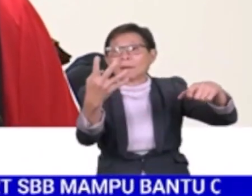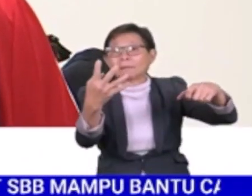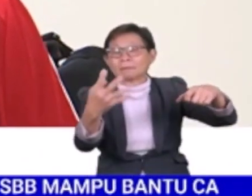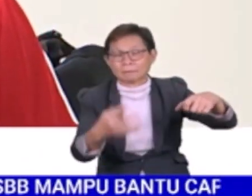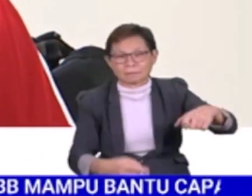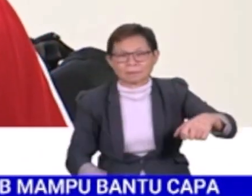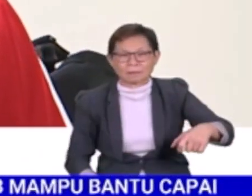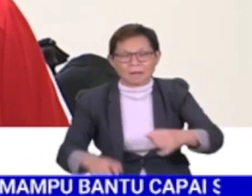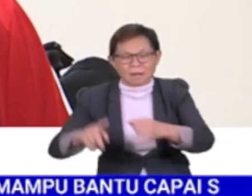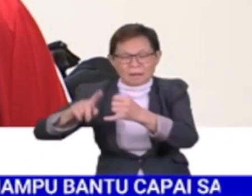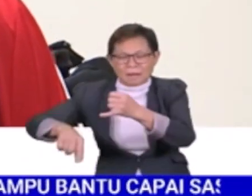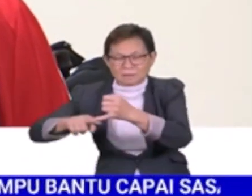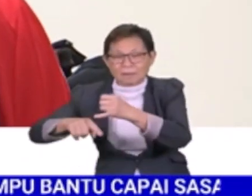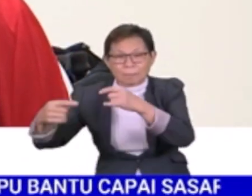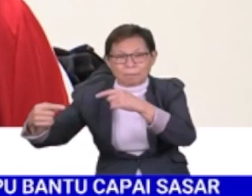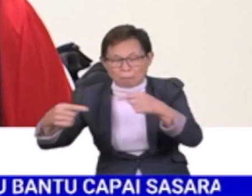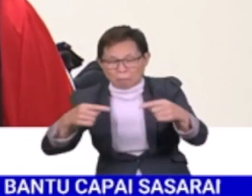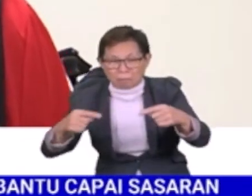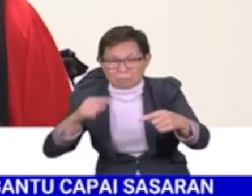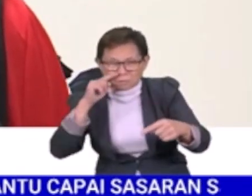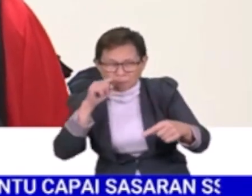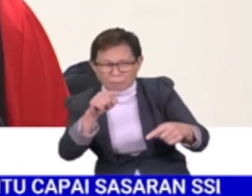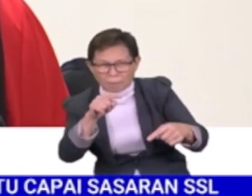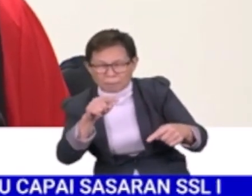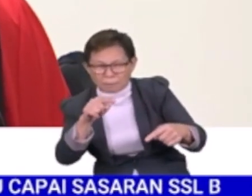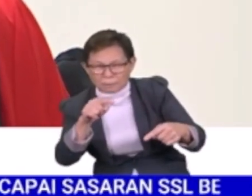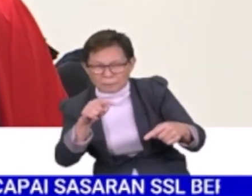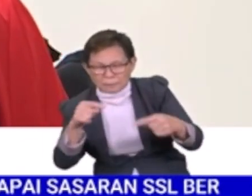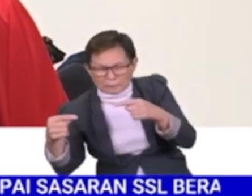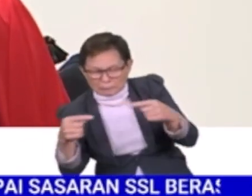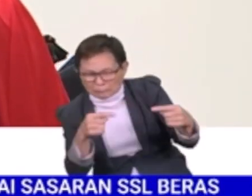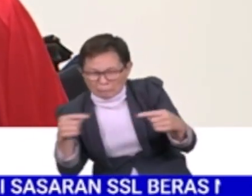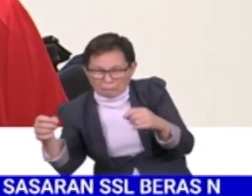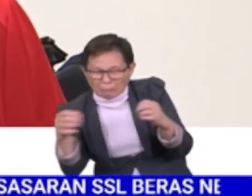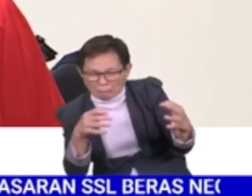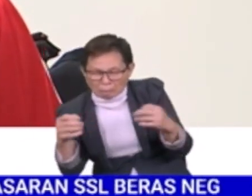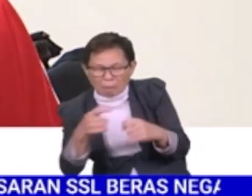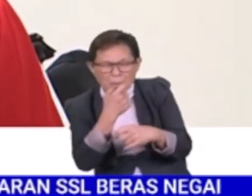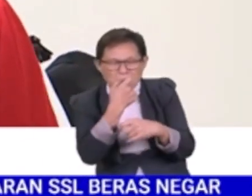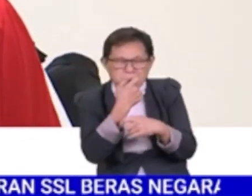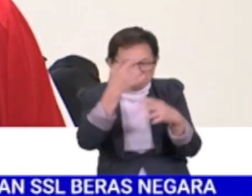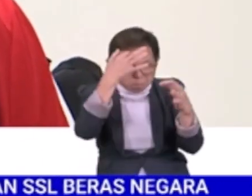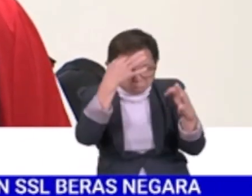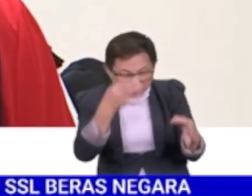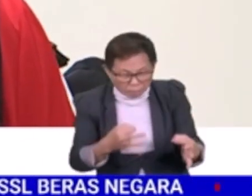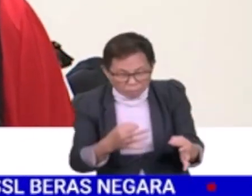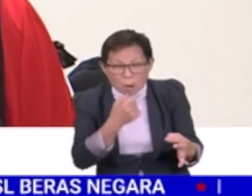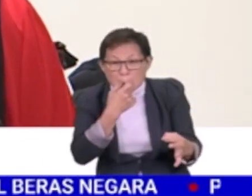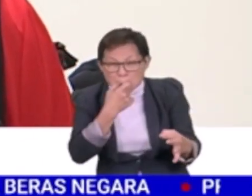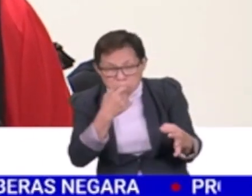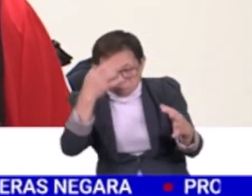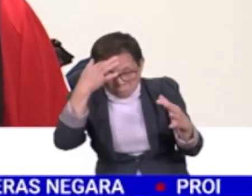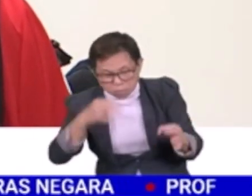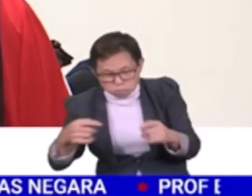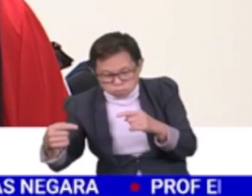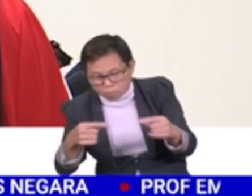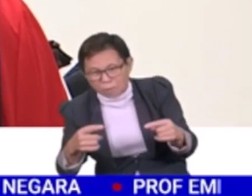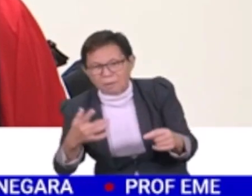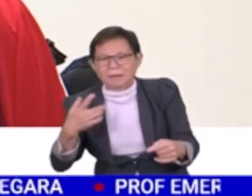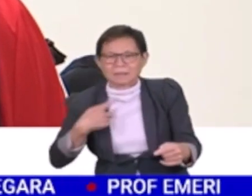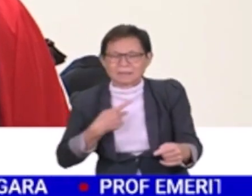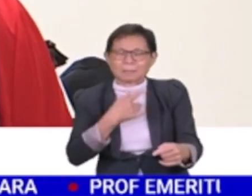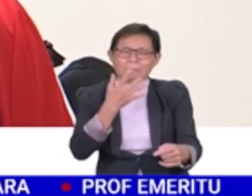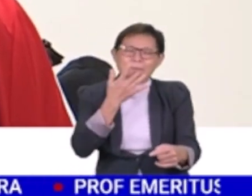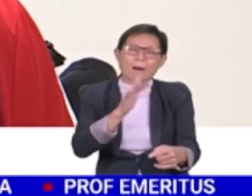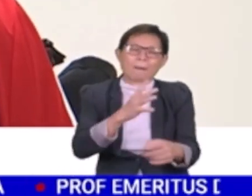Dan penghujung perlawanan ada nampak sikit ketegangan dalam empire decision kan. Jadi nasib kita baiklah hari ini,